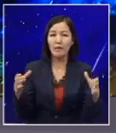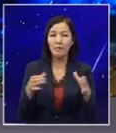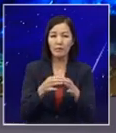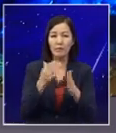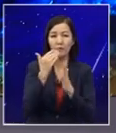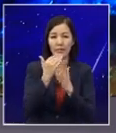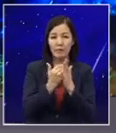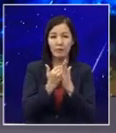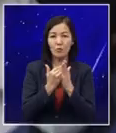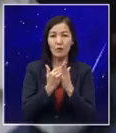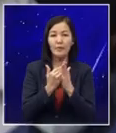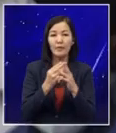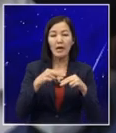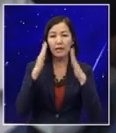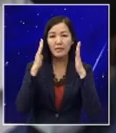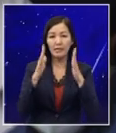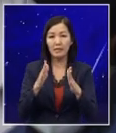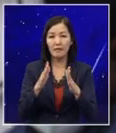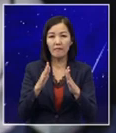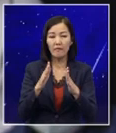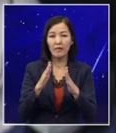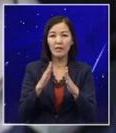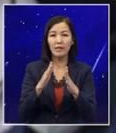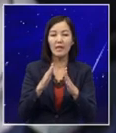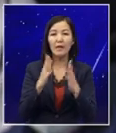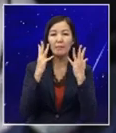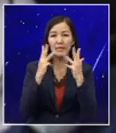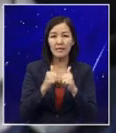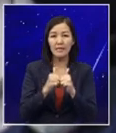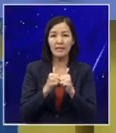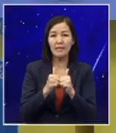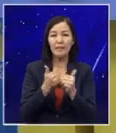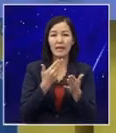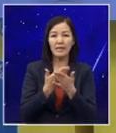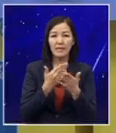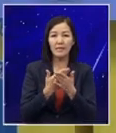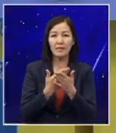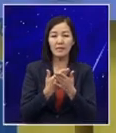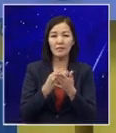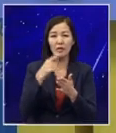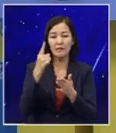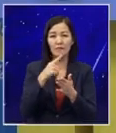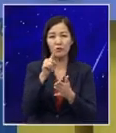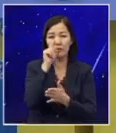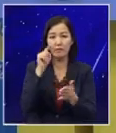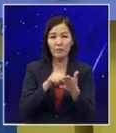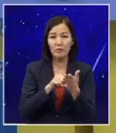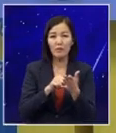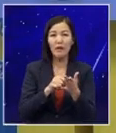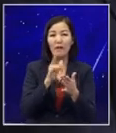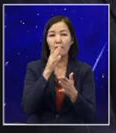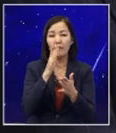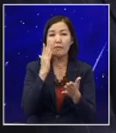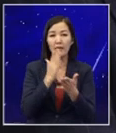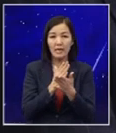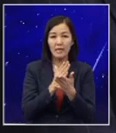партийному списку. А также акцентировать внимание на определенных данных, статистике, показателях, касающихся озвучиваемого вопроса. Время